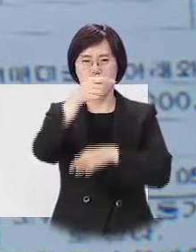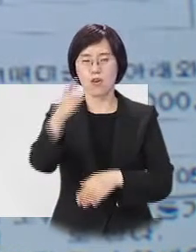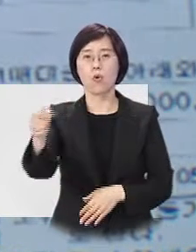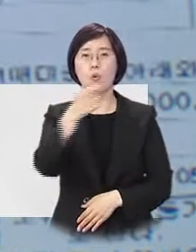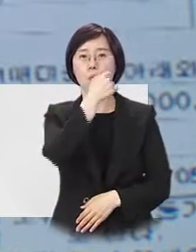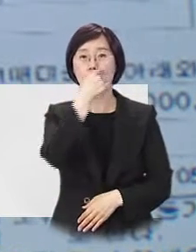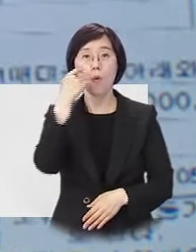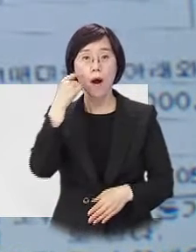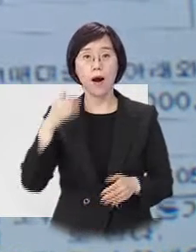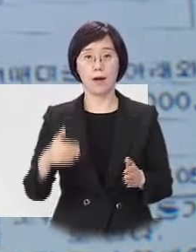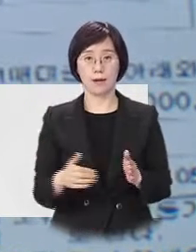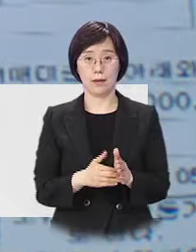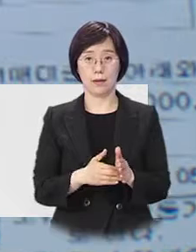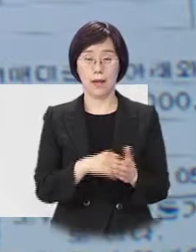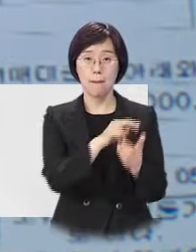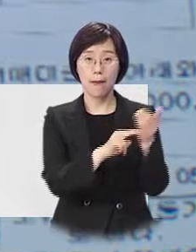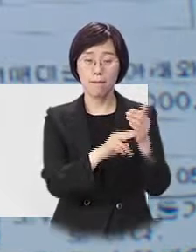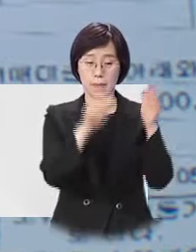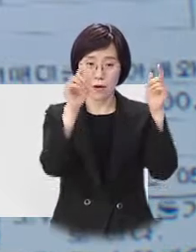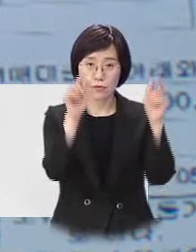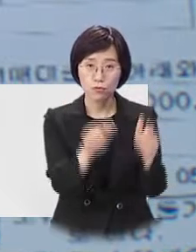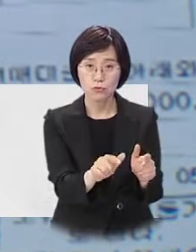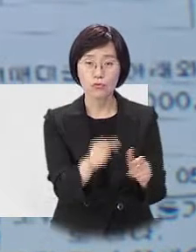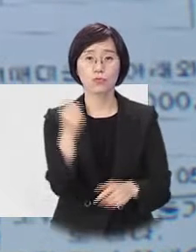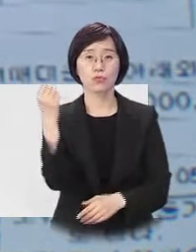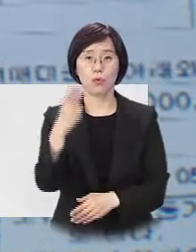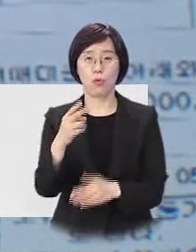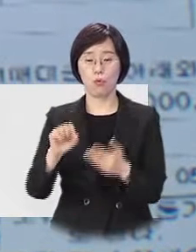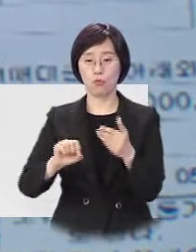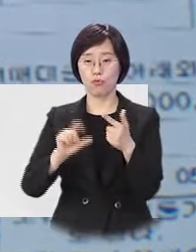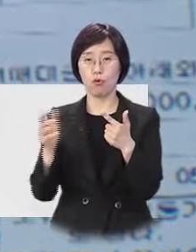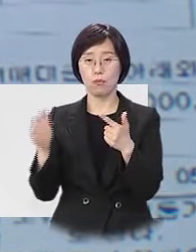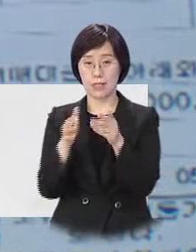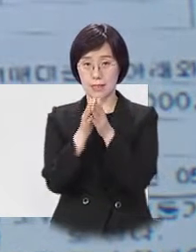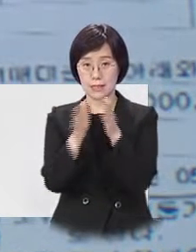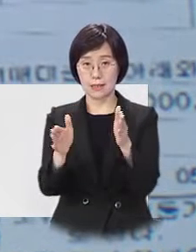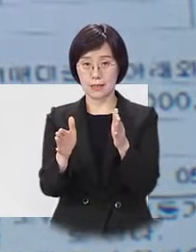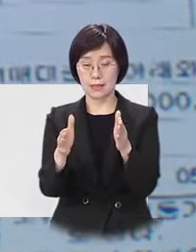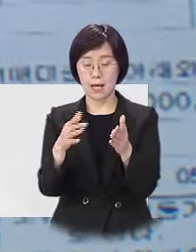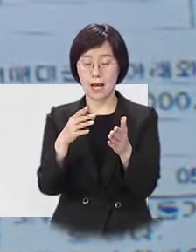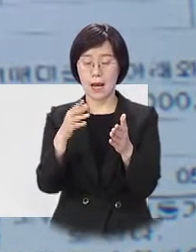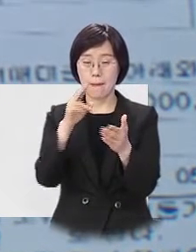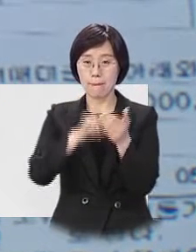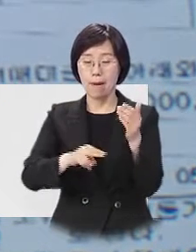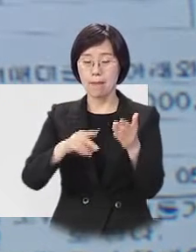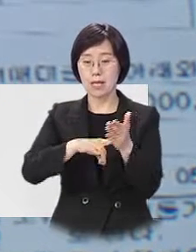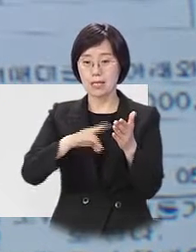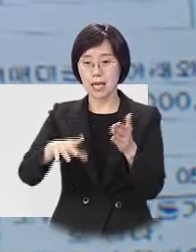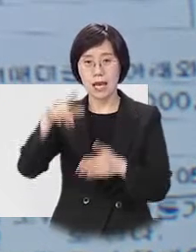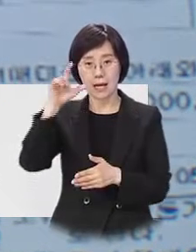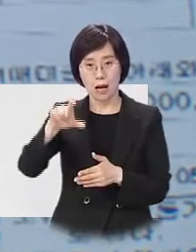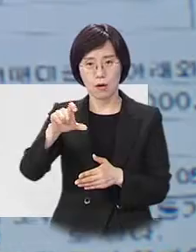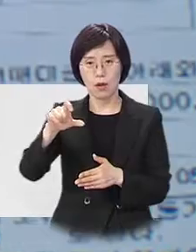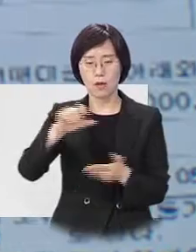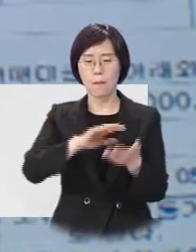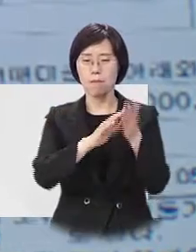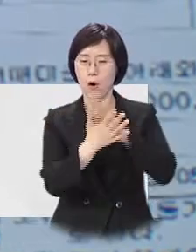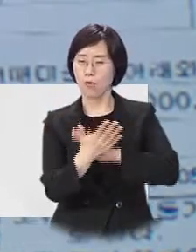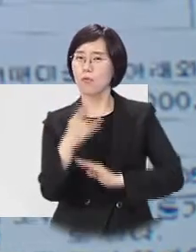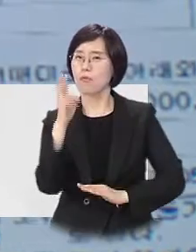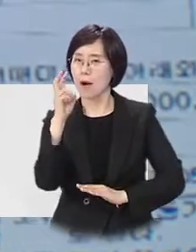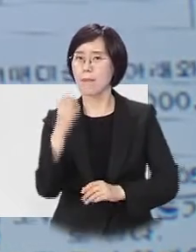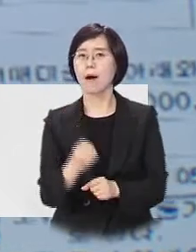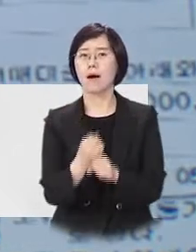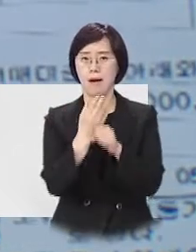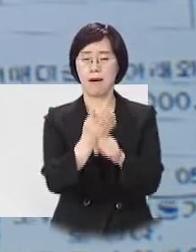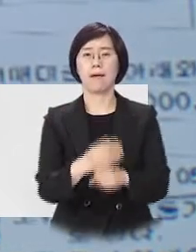것으로 나타났습니다. 매물도 크게 줄었는데 다음 달부터 적용되는 양도세율 강화는 또 다른 변수가 될 전망입니다.